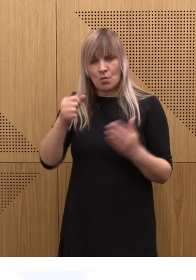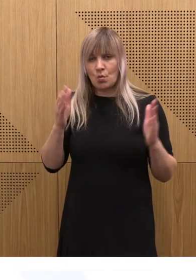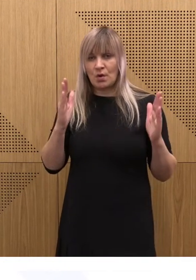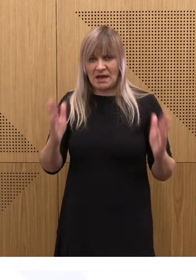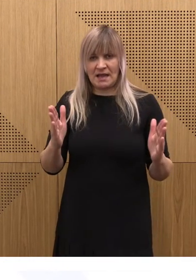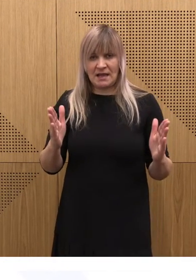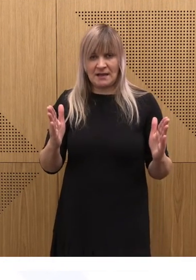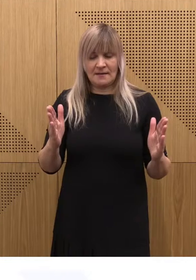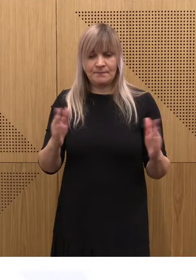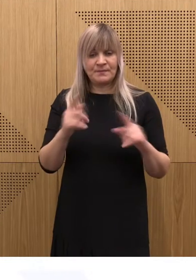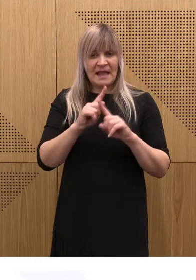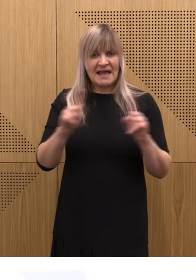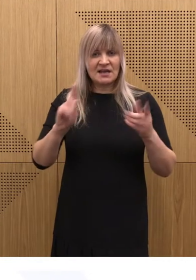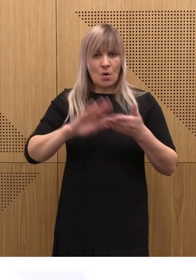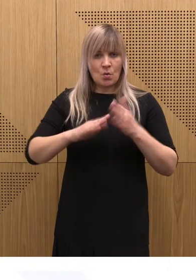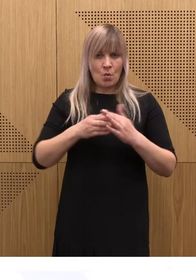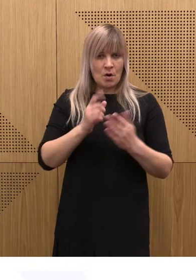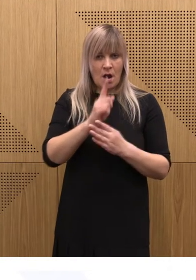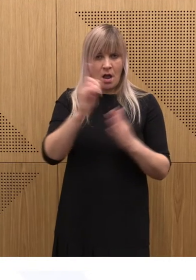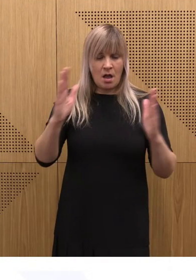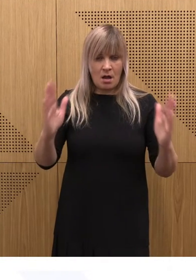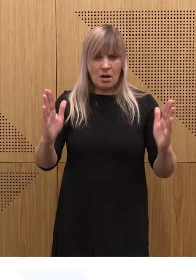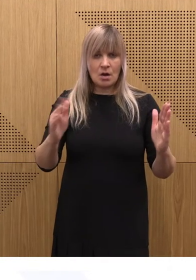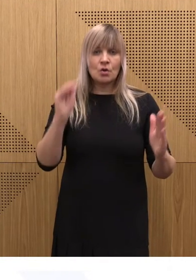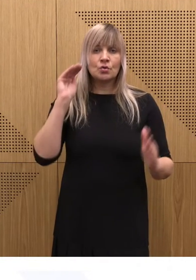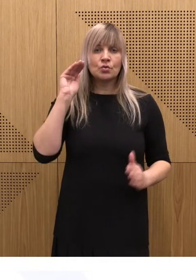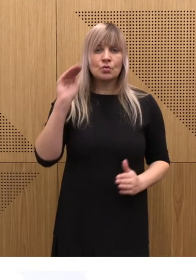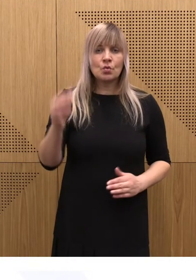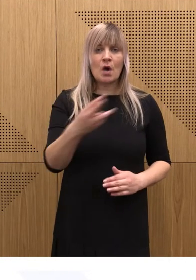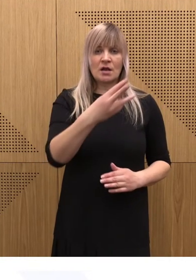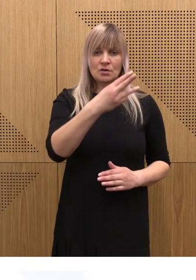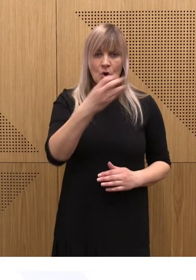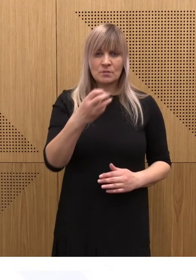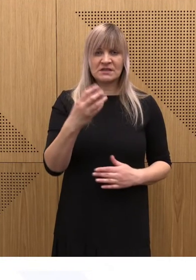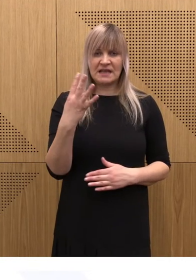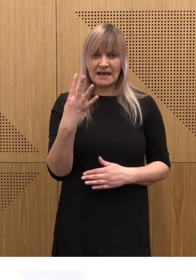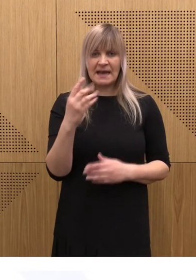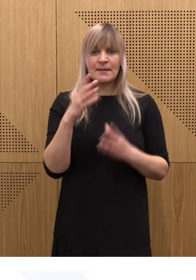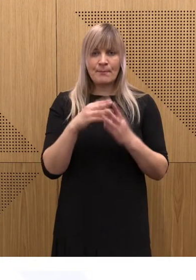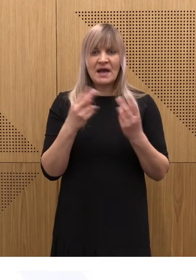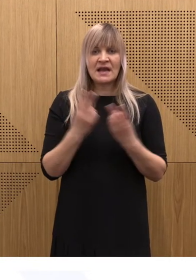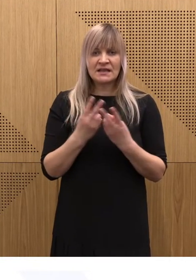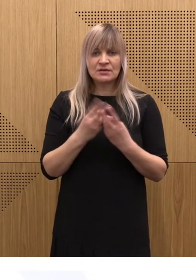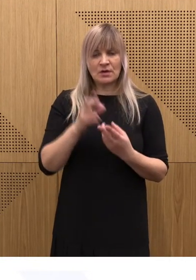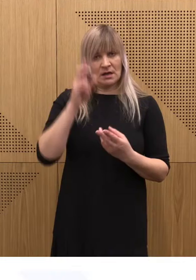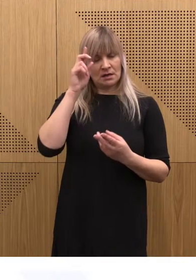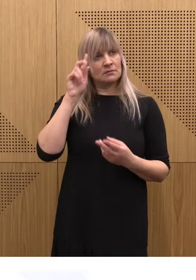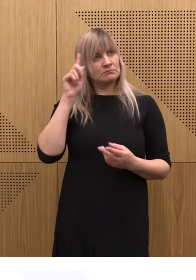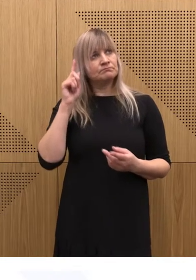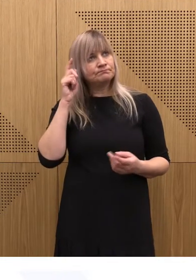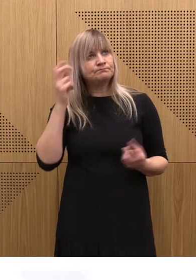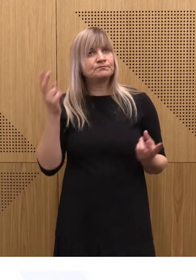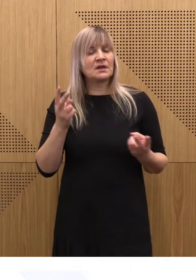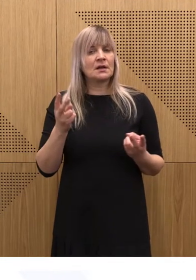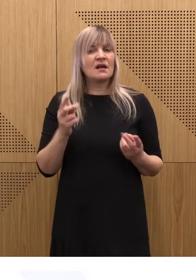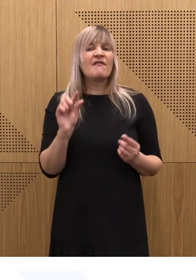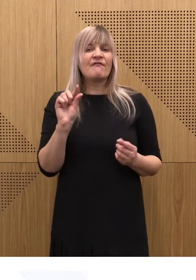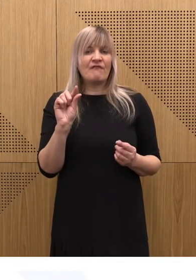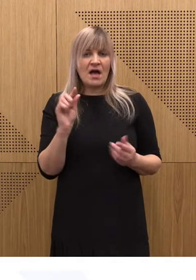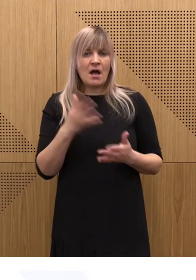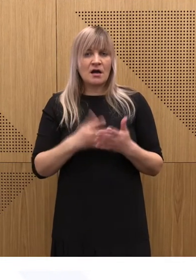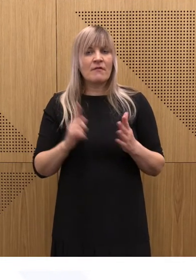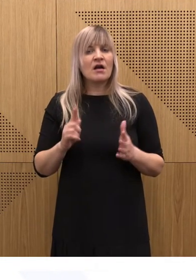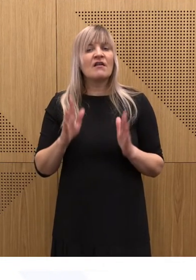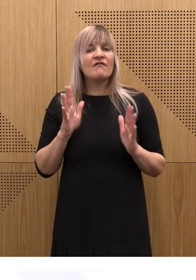siis eri olukorra ajal 1304 peret. Tegemist on riigi seisukohalt pigem väikese, aga